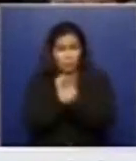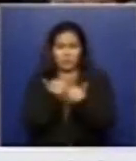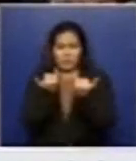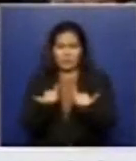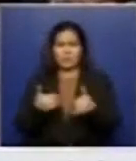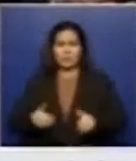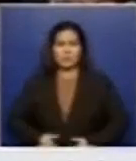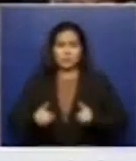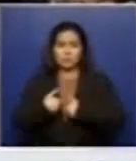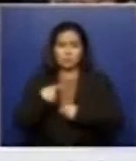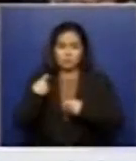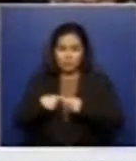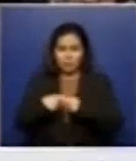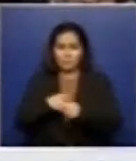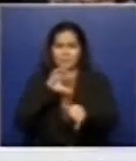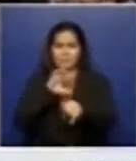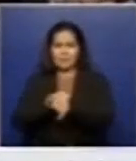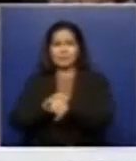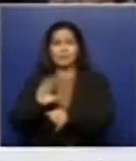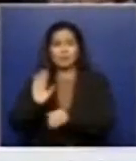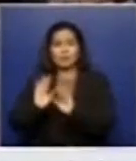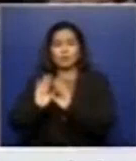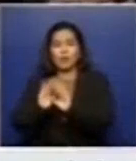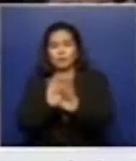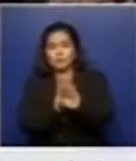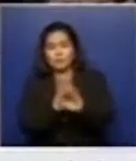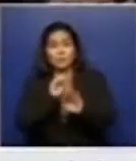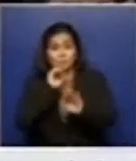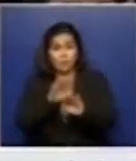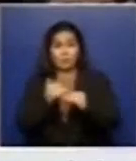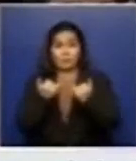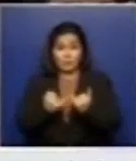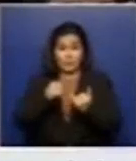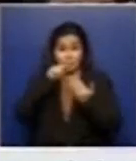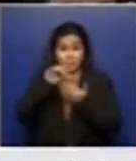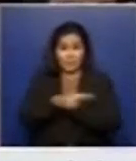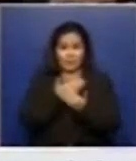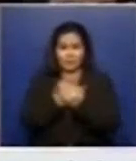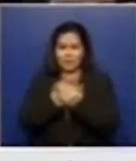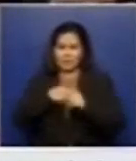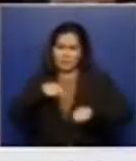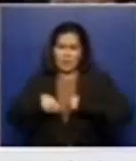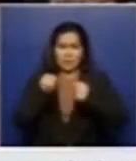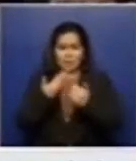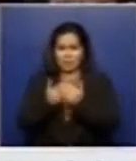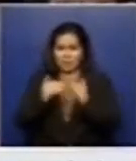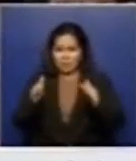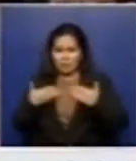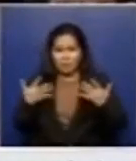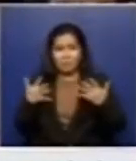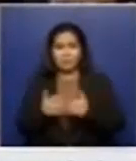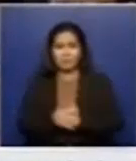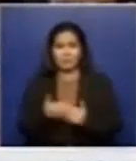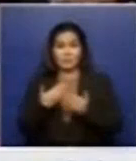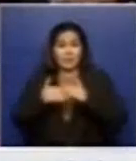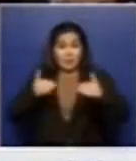ากจนอย่าไปจับมันเลยครับท่านประธานที่เคารพครับประเทศเราใช้เงินมากรายได้ไม่มีครับรายได้